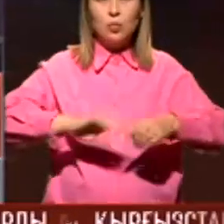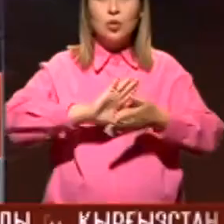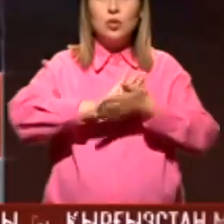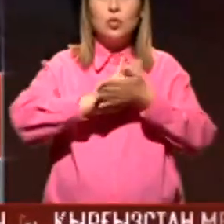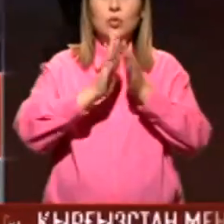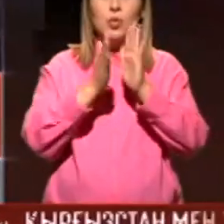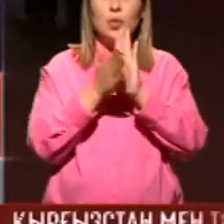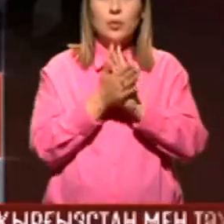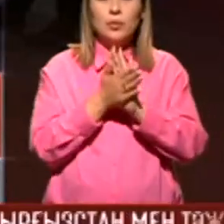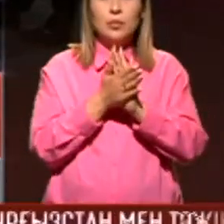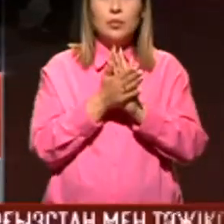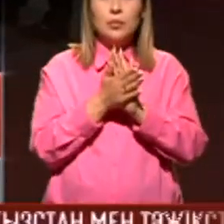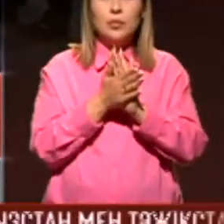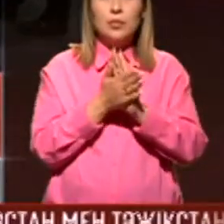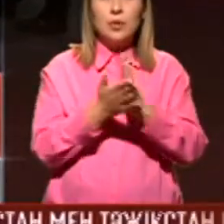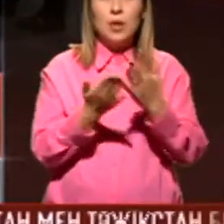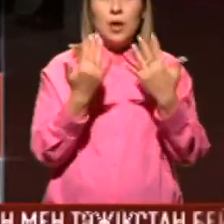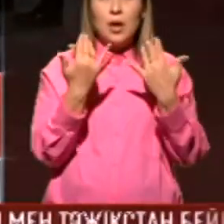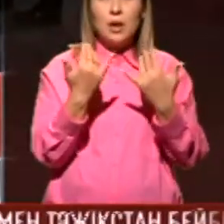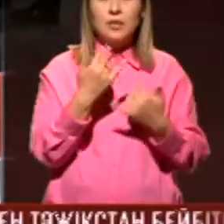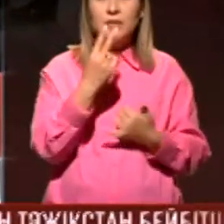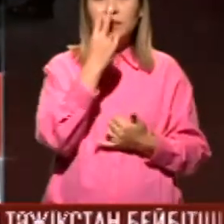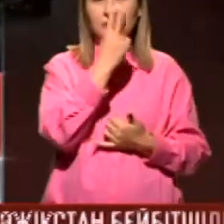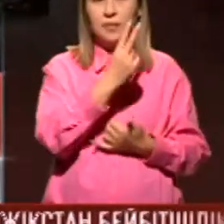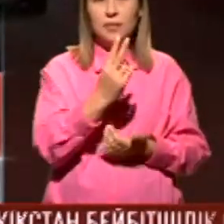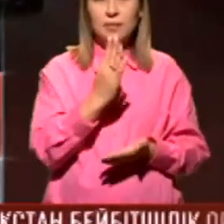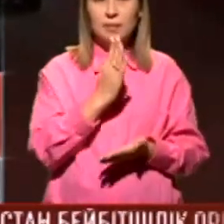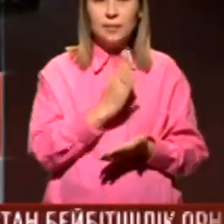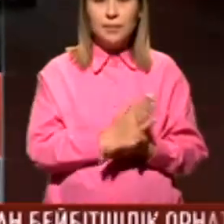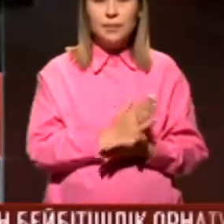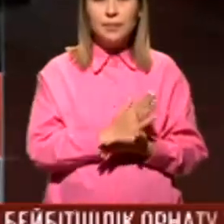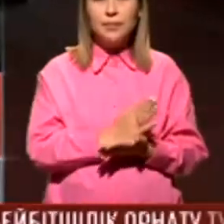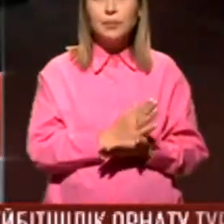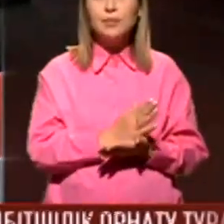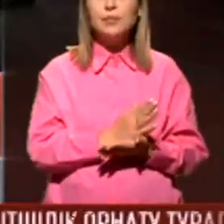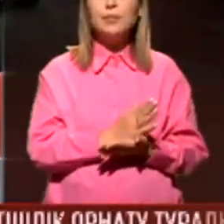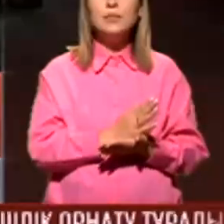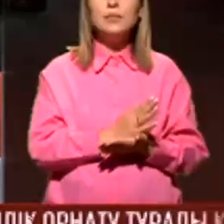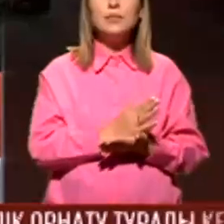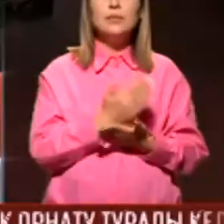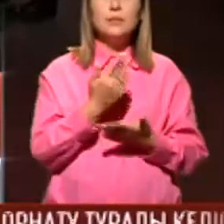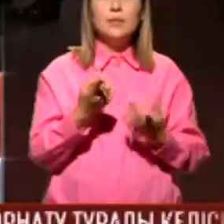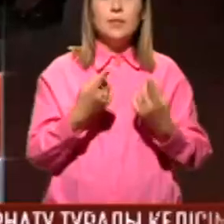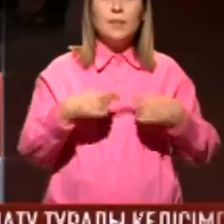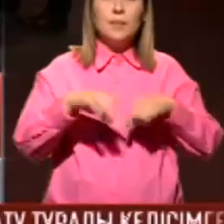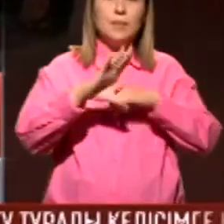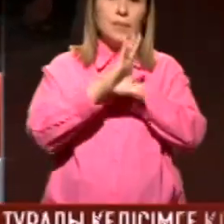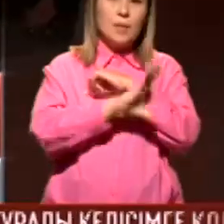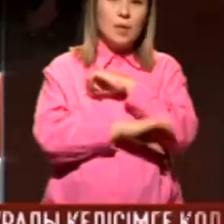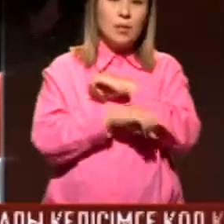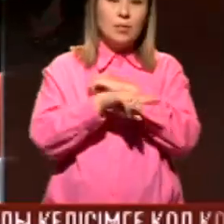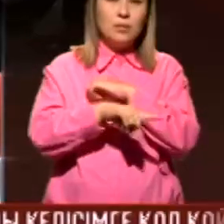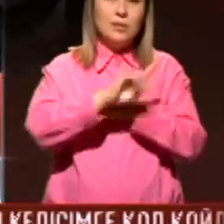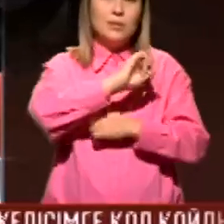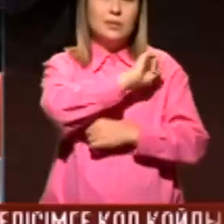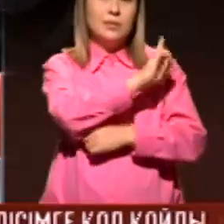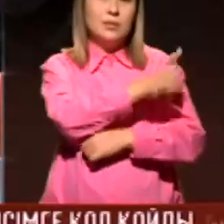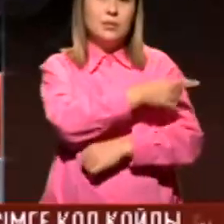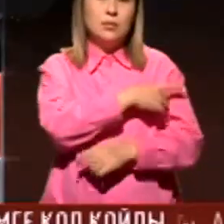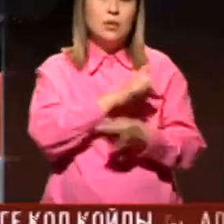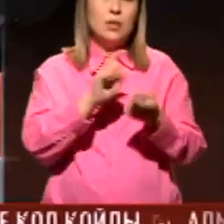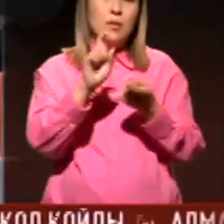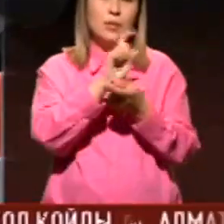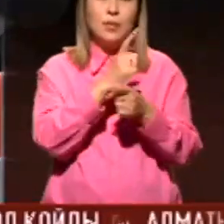мүше мемлекеттер. Қазіргі жағдайды көріп отырмыз. Бірақ енді осы ұйымның соңғы кезде қауқарына қатысты айтылып жатқан